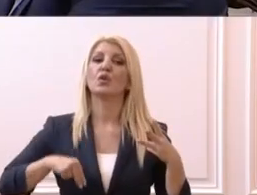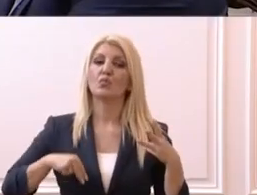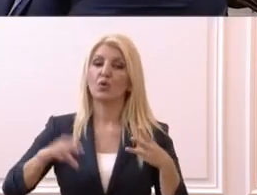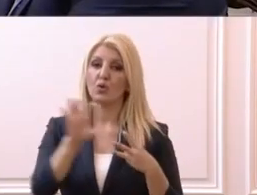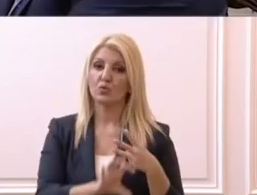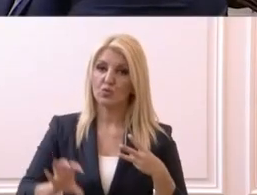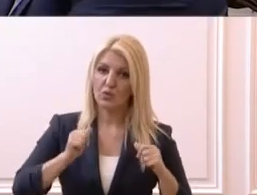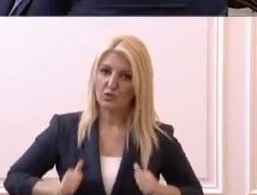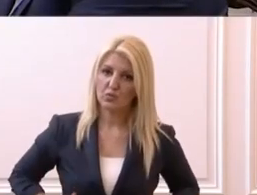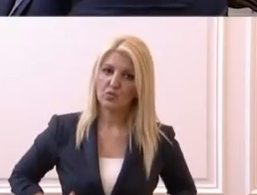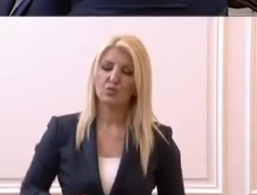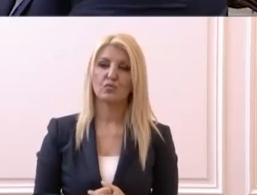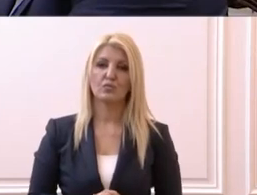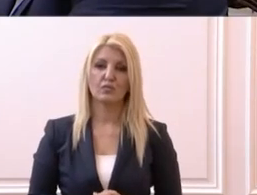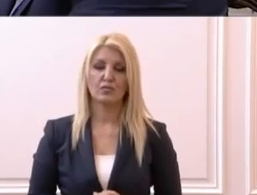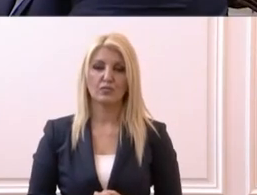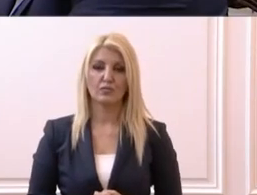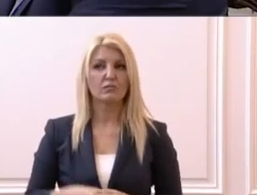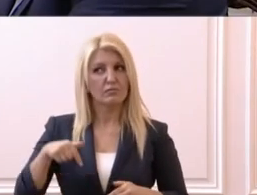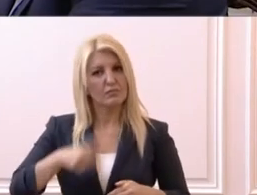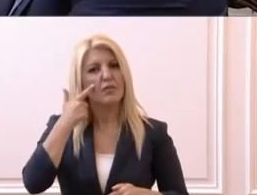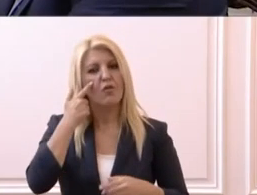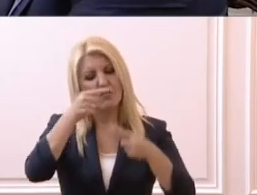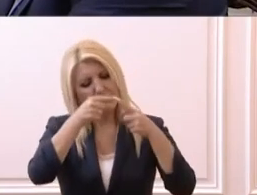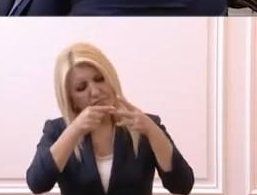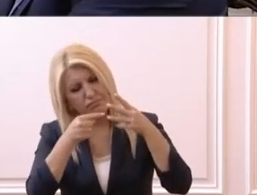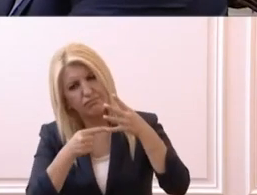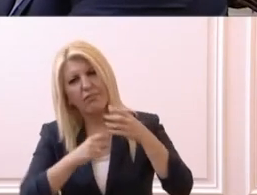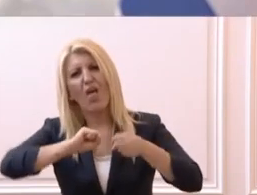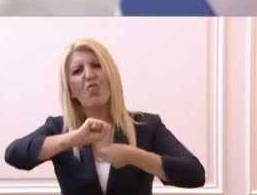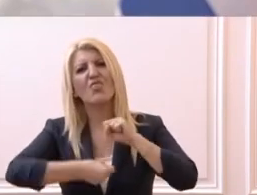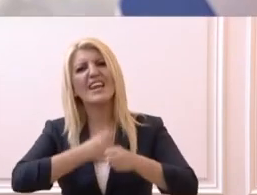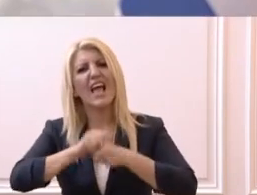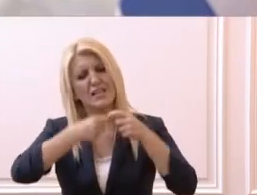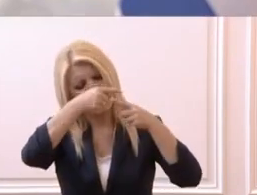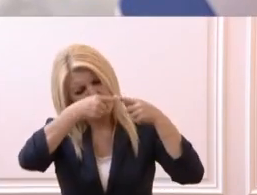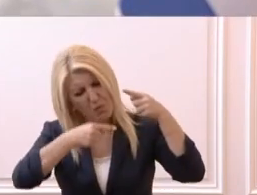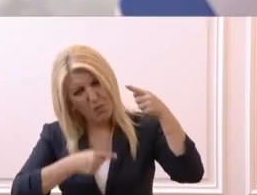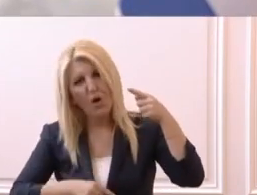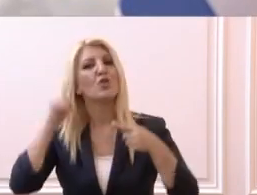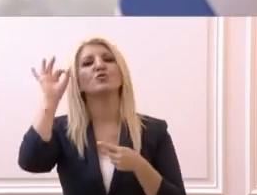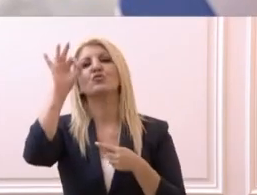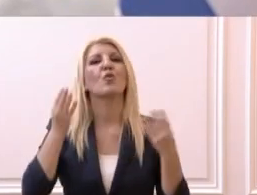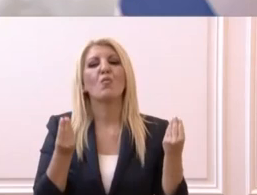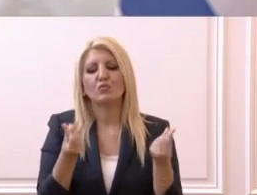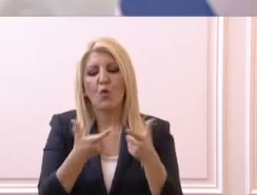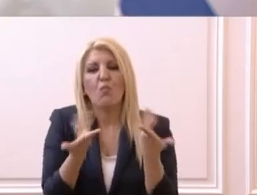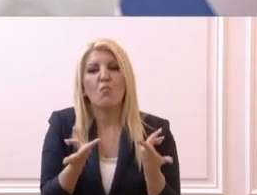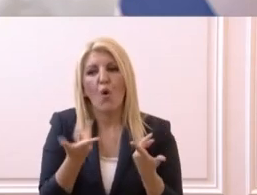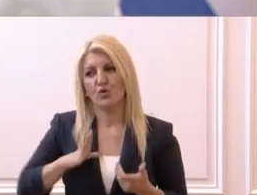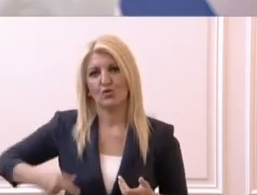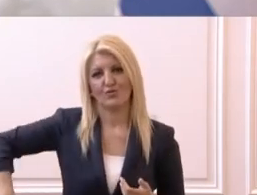αρμοδιότητες των οποίων αναπτύσσονται και οι δράσεις που θα καλύπτονται από την κάρτα διευκόλυνσης των νέων από 18-25